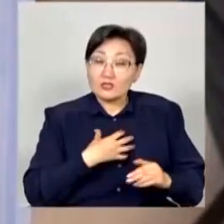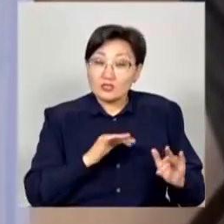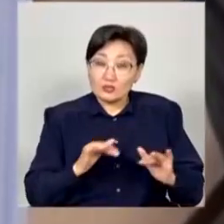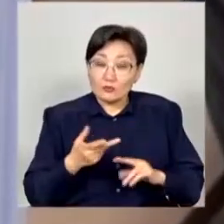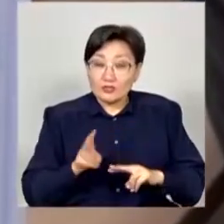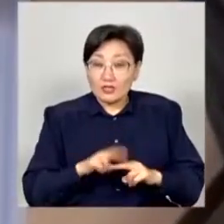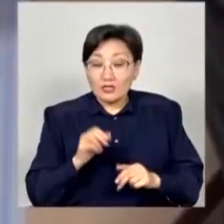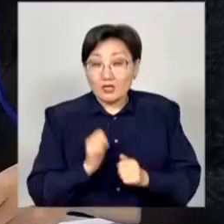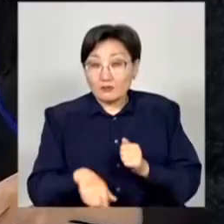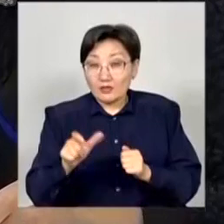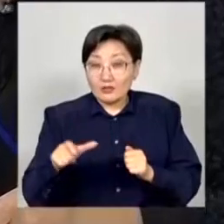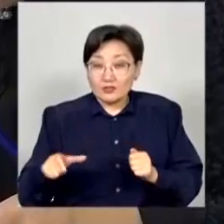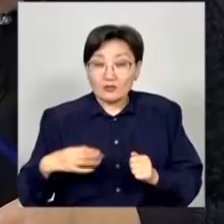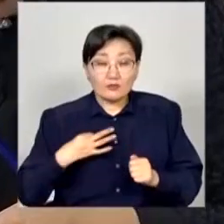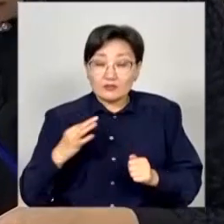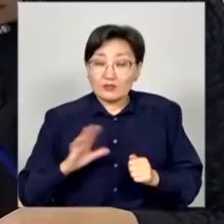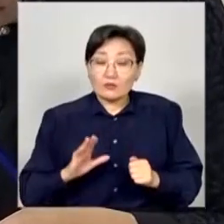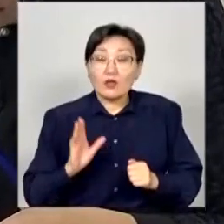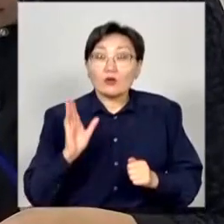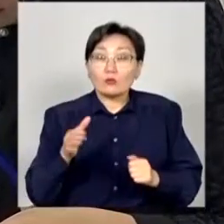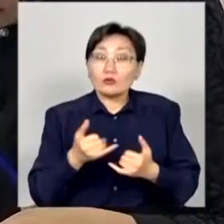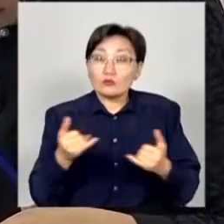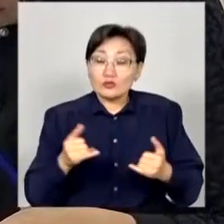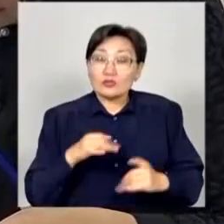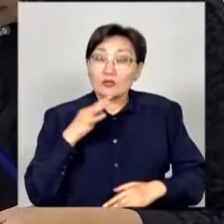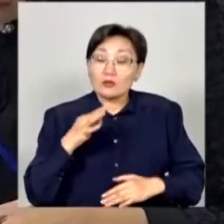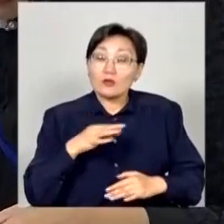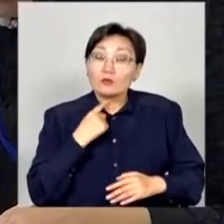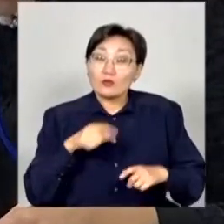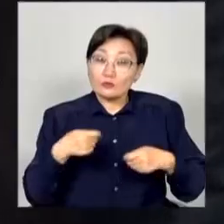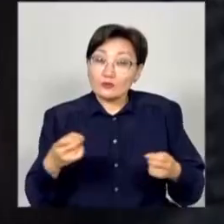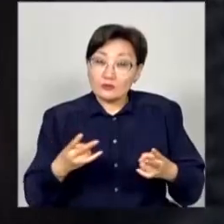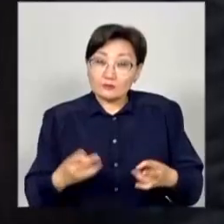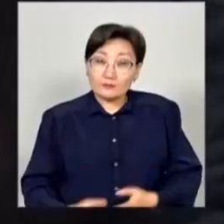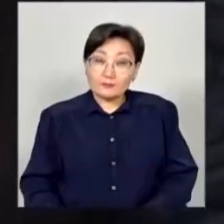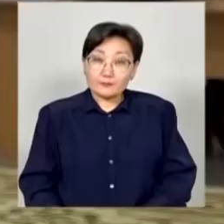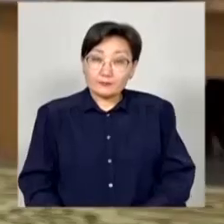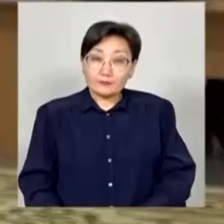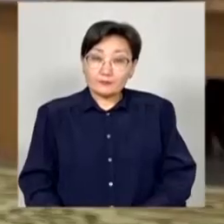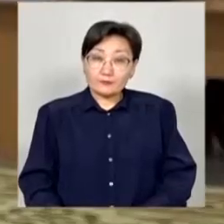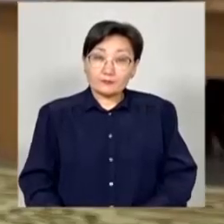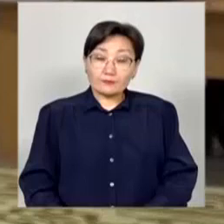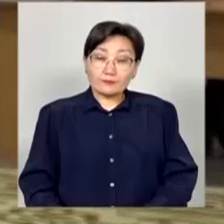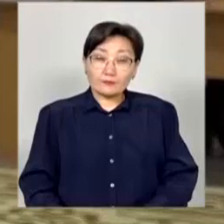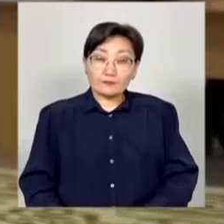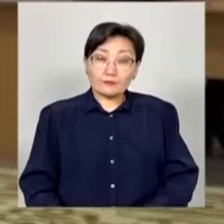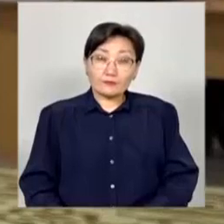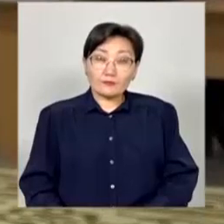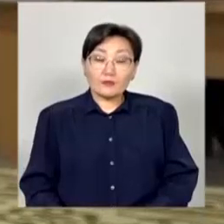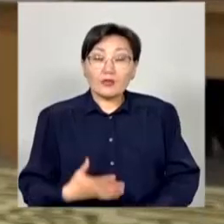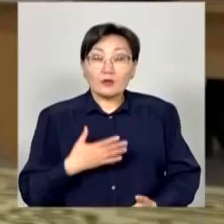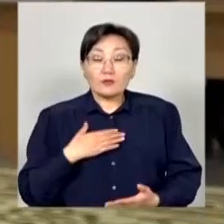Сондықтан әркім қалыс қалмай, ел ертеңі үшін азаматтық ұстанымын білдіруі тиіс. Сайлау менің